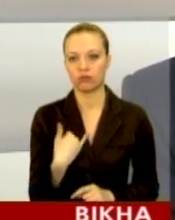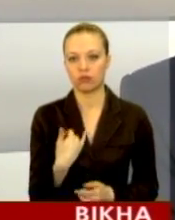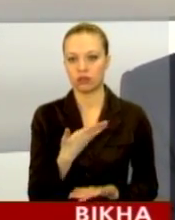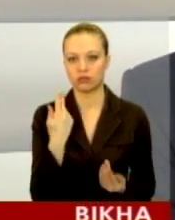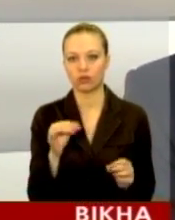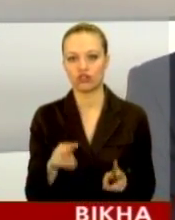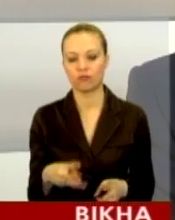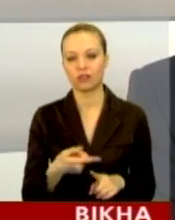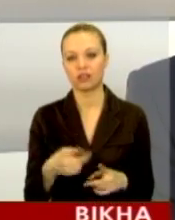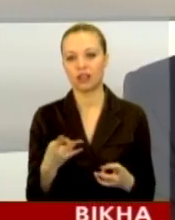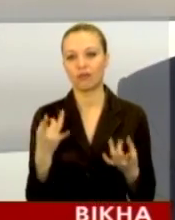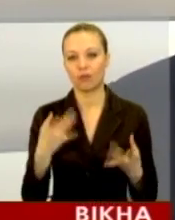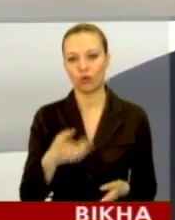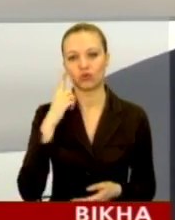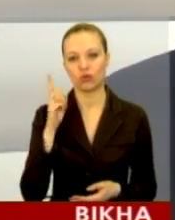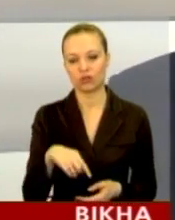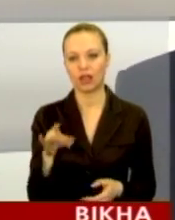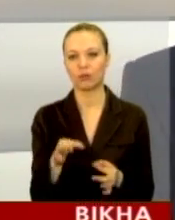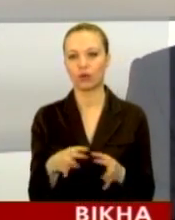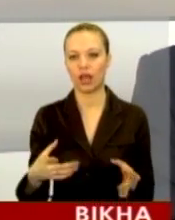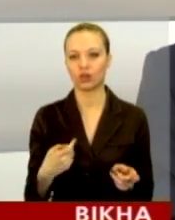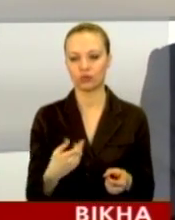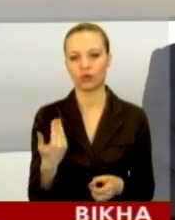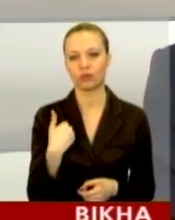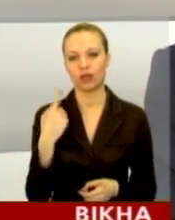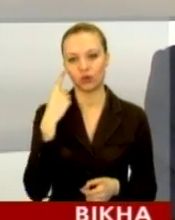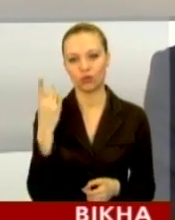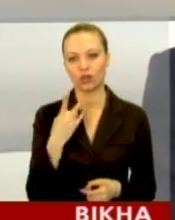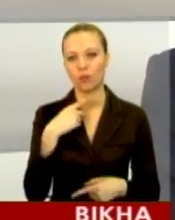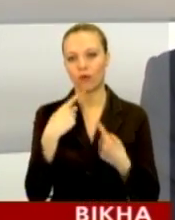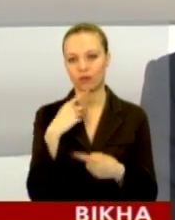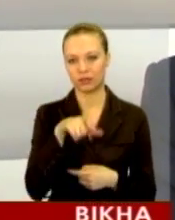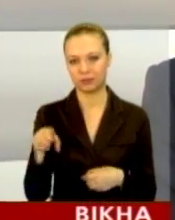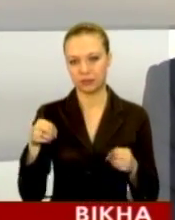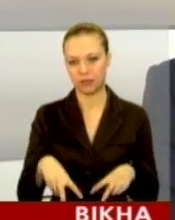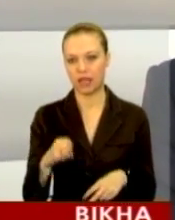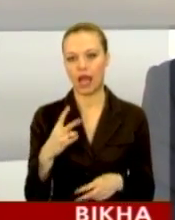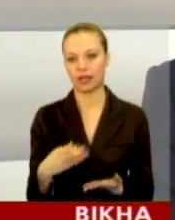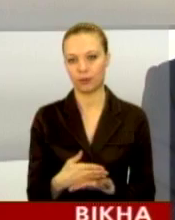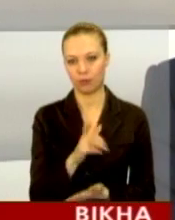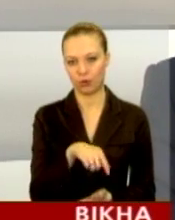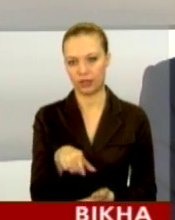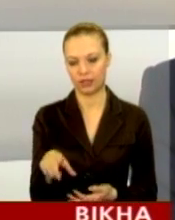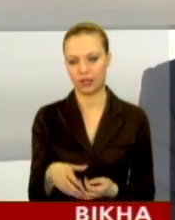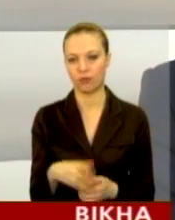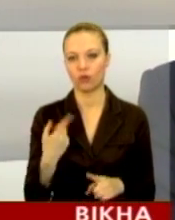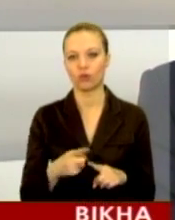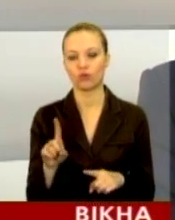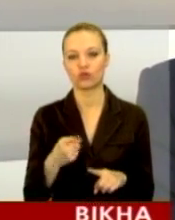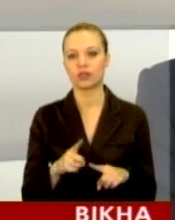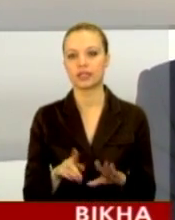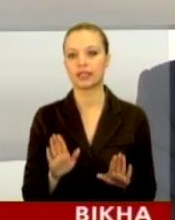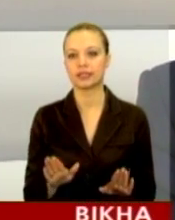чим. Це треба просто знати. Про ядерну зброю, я гадаю, мають говорити спеціалісти, а не політики. Тому що це